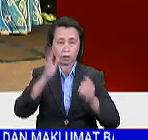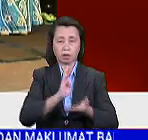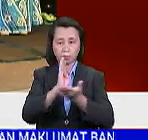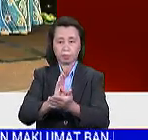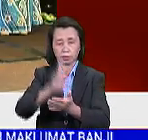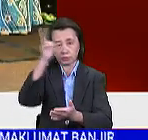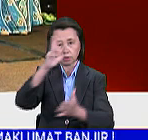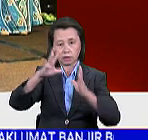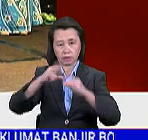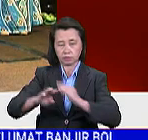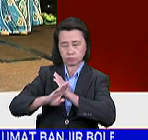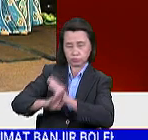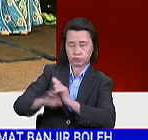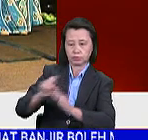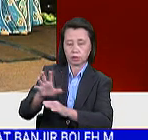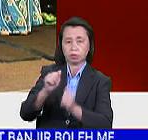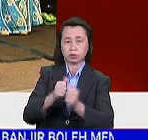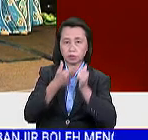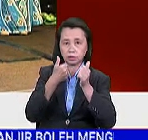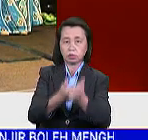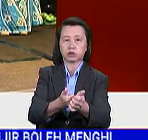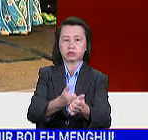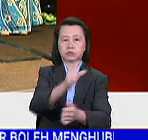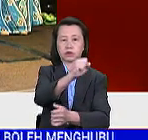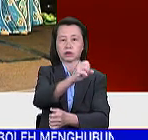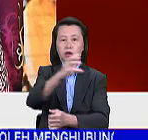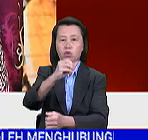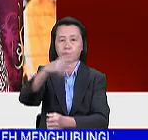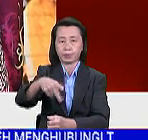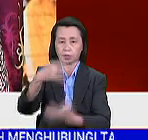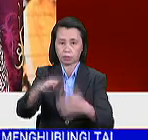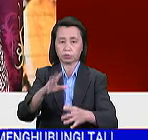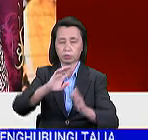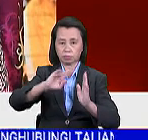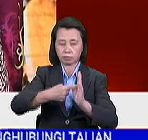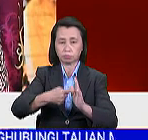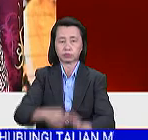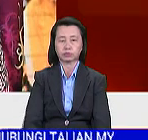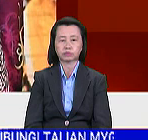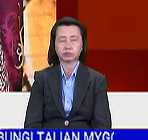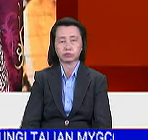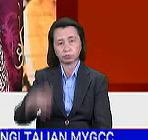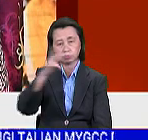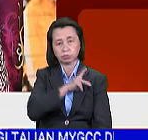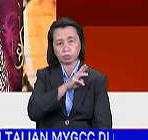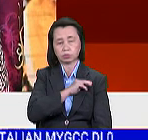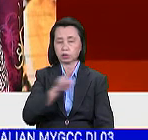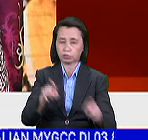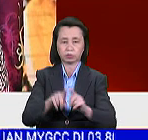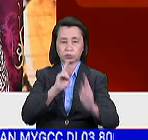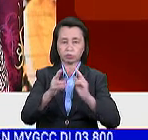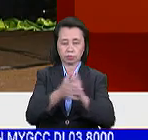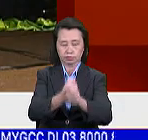membantu kerajaan menangani pandebeh ini dengan mematuhi sepenuhnya e-shop yang dikuasakan Hai jatuh Haji turut mengucapkan